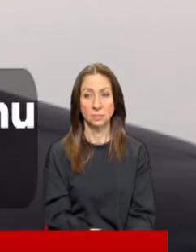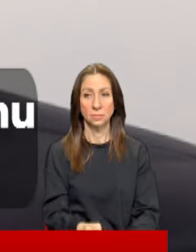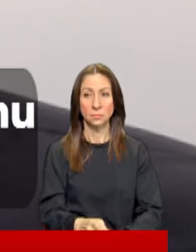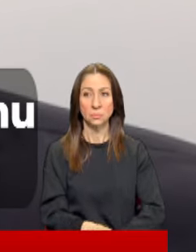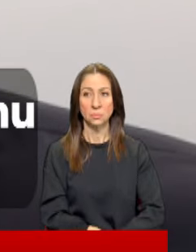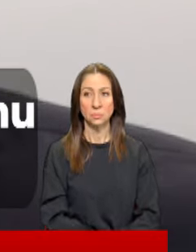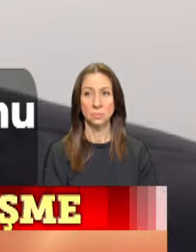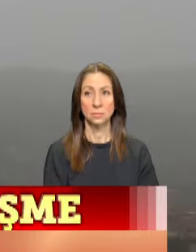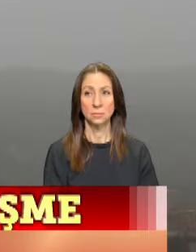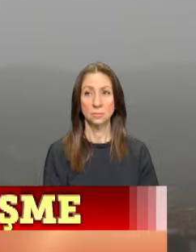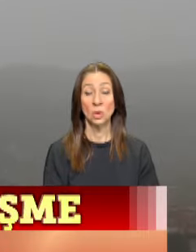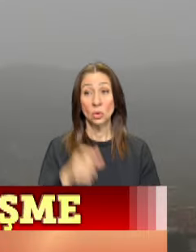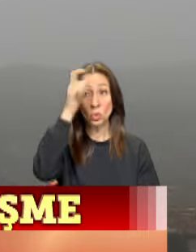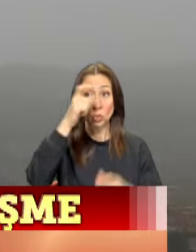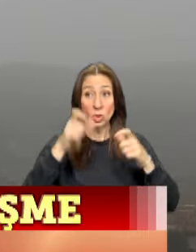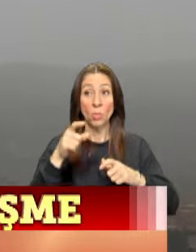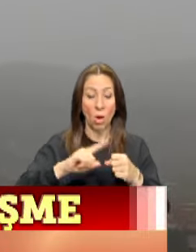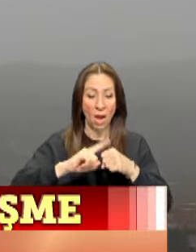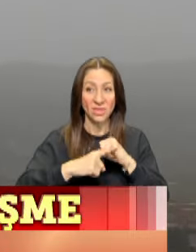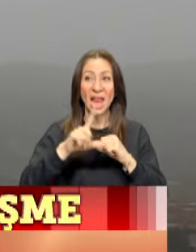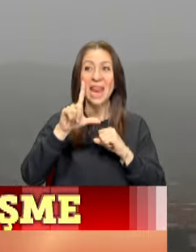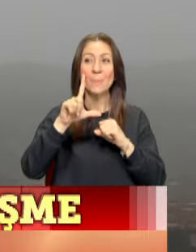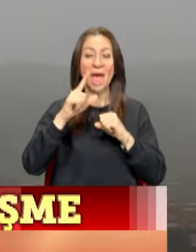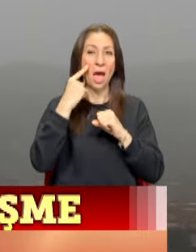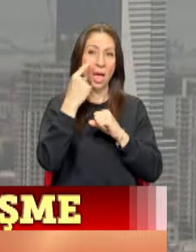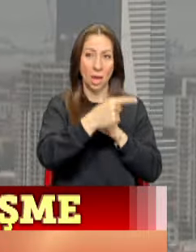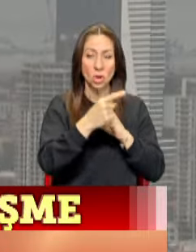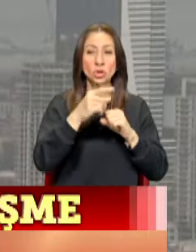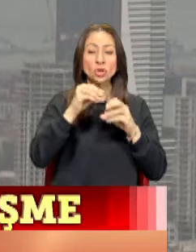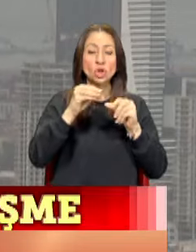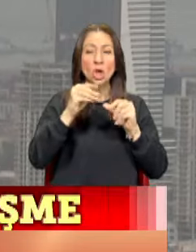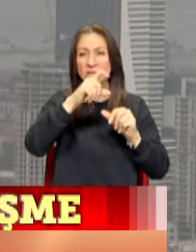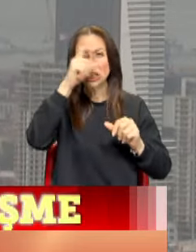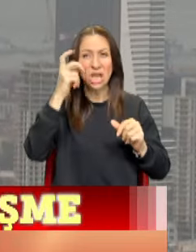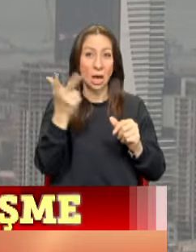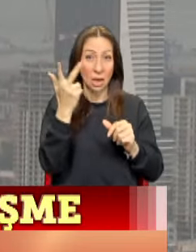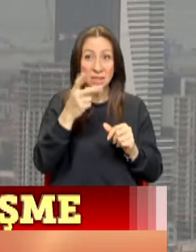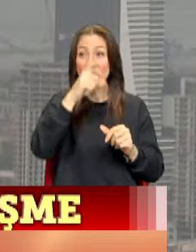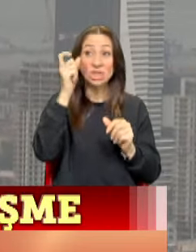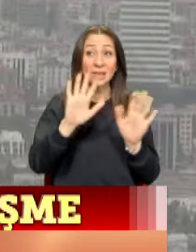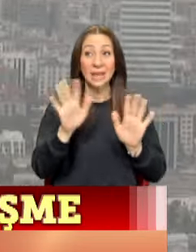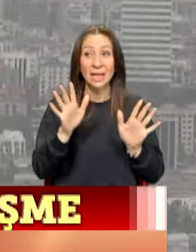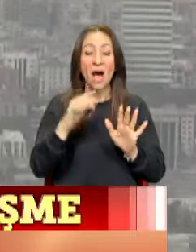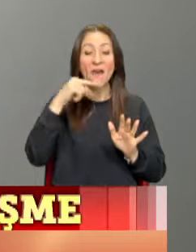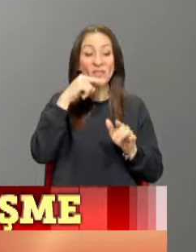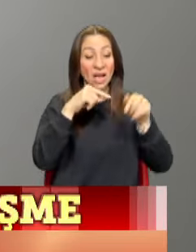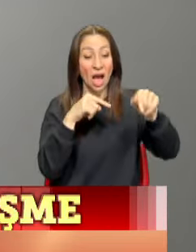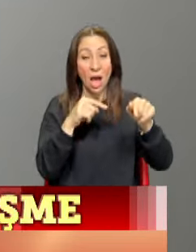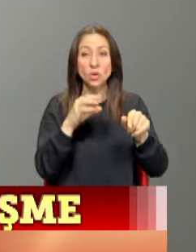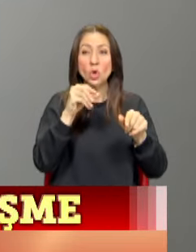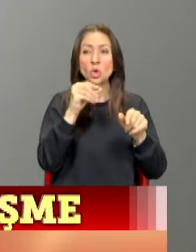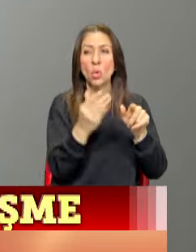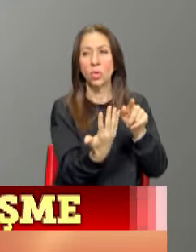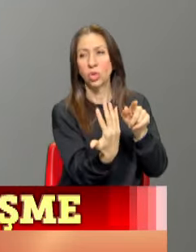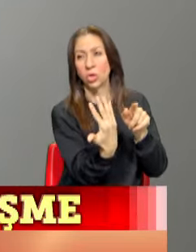zararlı olduğu ifade edilebilmektedir. Türkiye'de bu hafta Libya üzerinden gelen çöl sıcağı etkili oluyor. Sadece sıcak değil, Kuzey Afrika'dan çöl tozları